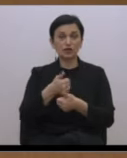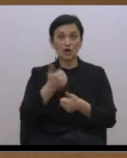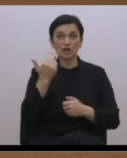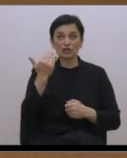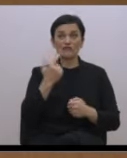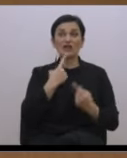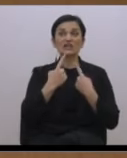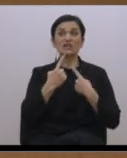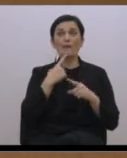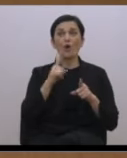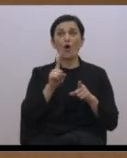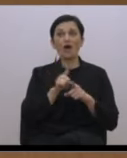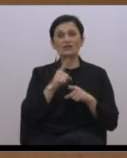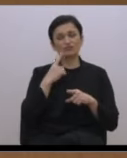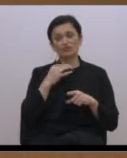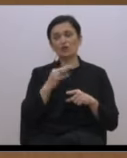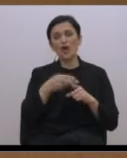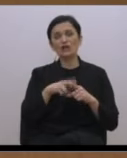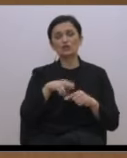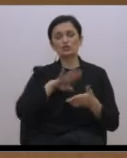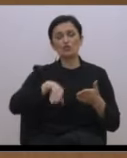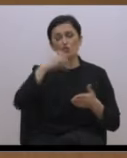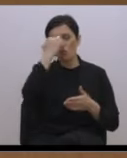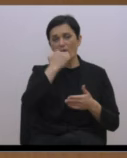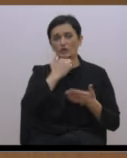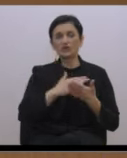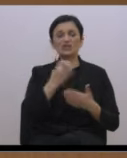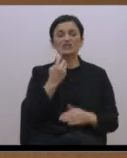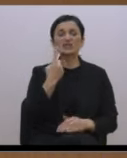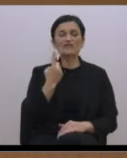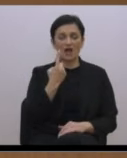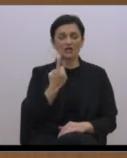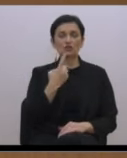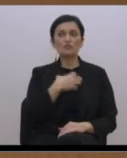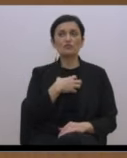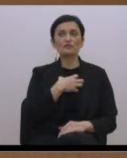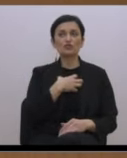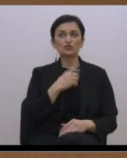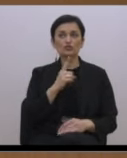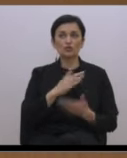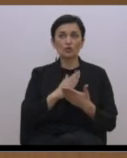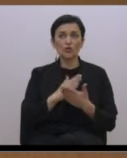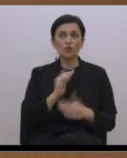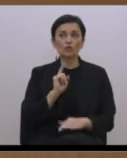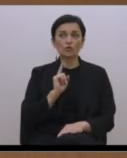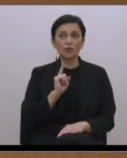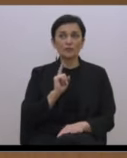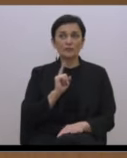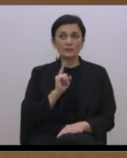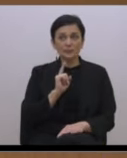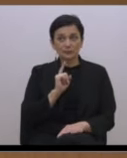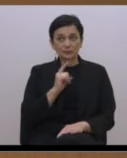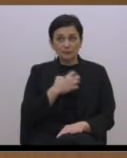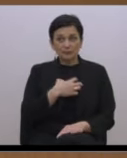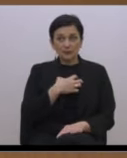თქვენ ლაპარაკობთ ასე უდიერად, ეს არის უმადურობა და კიდევ ერთი, რაც ძალიან მნიშვნელოვანია, რომ